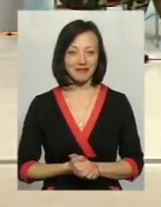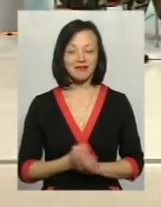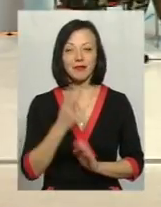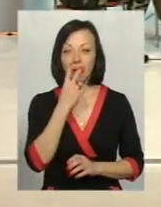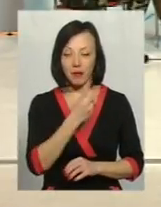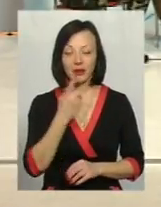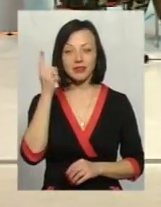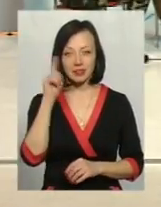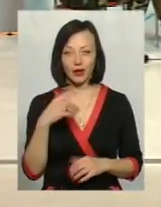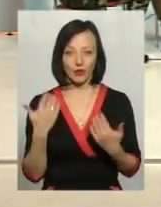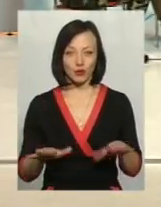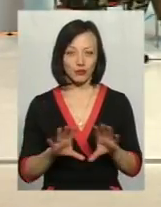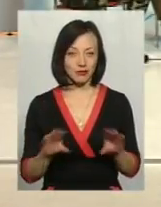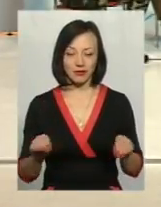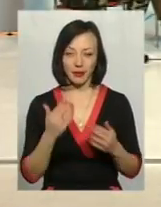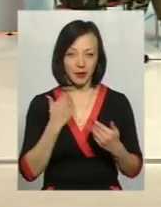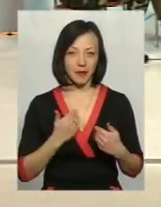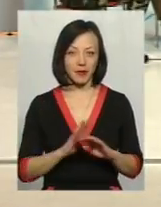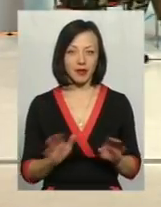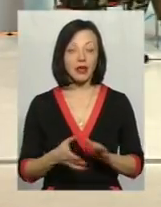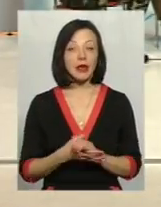Побачив, знаю. Я був,